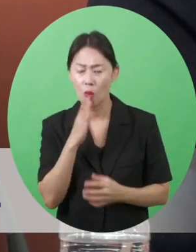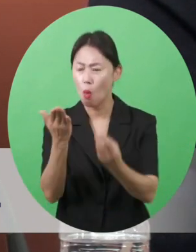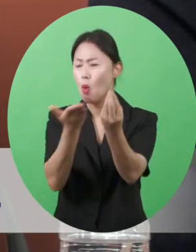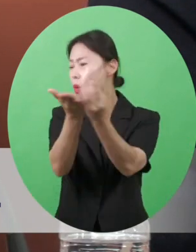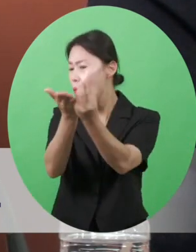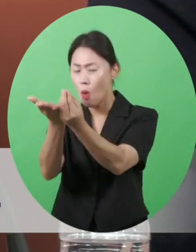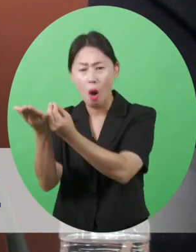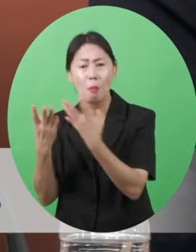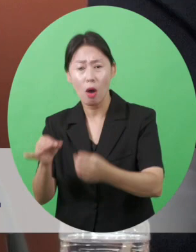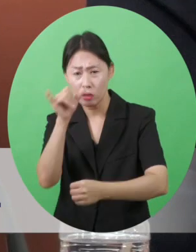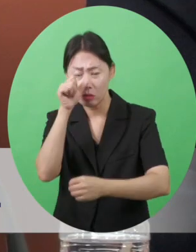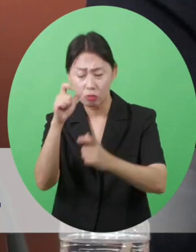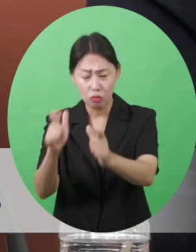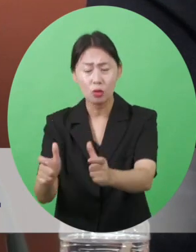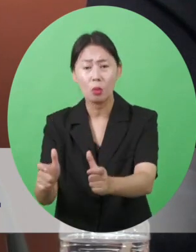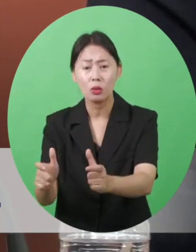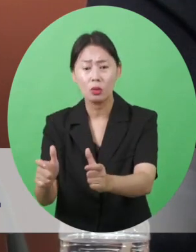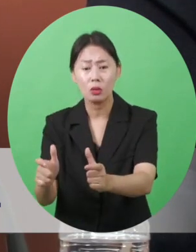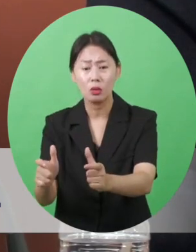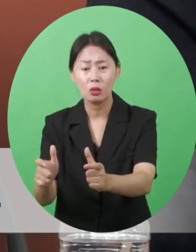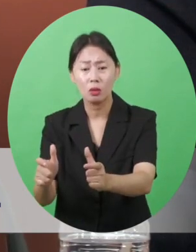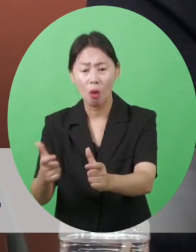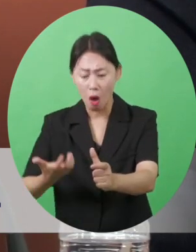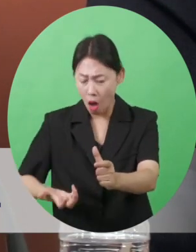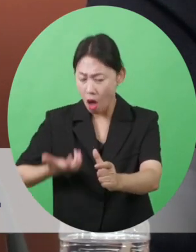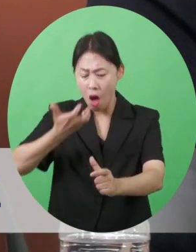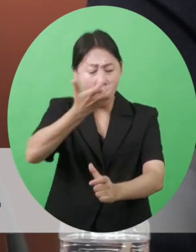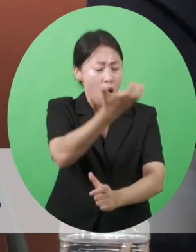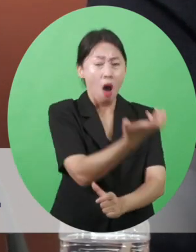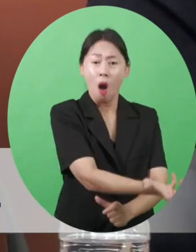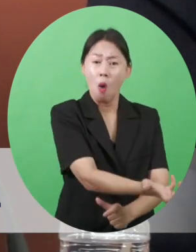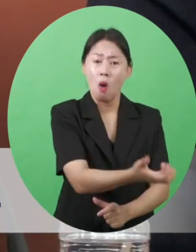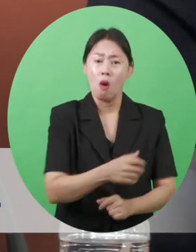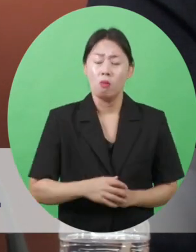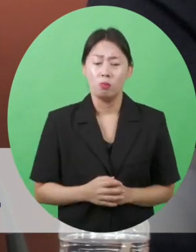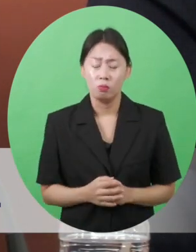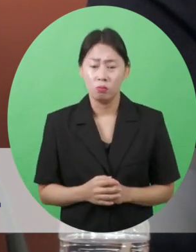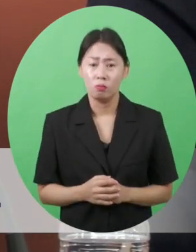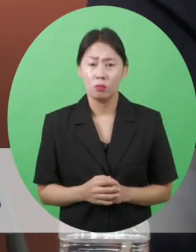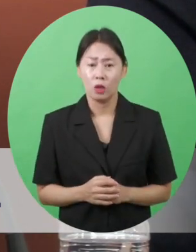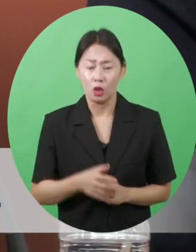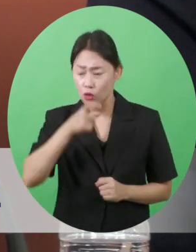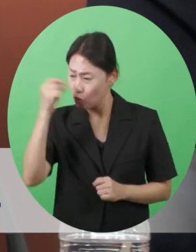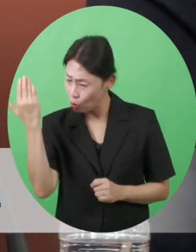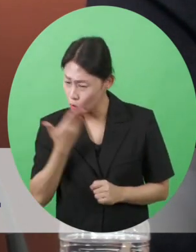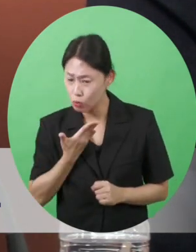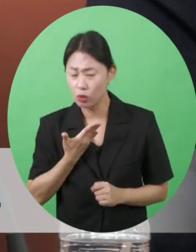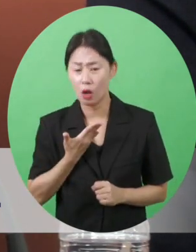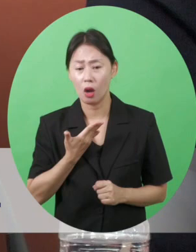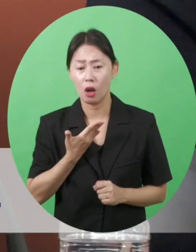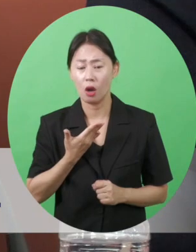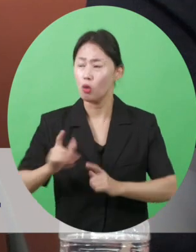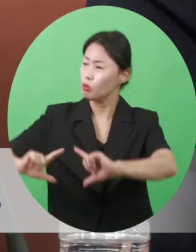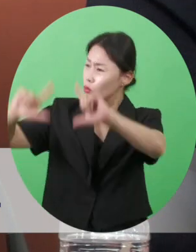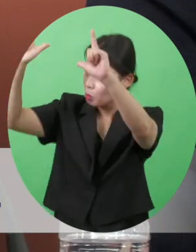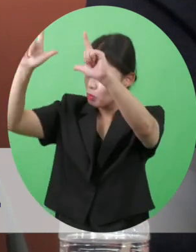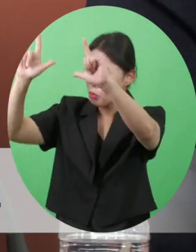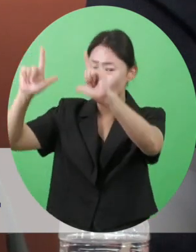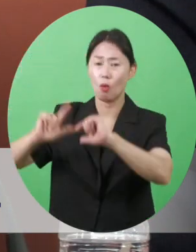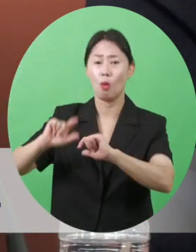섬이 많은 지역에서 이동 거리가 너무 많잖아요. 그래서 뭐 여수나 다른